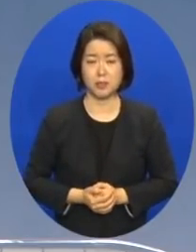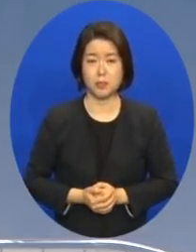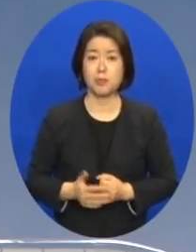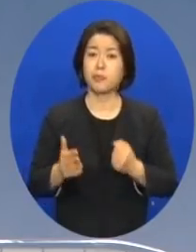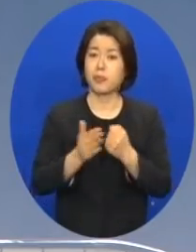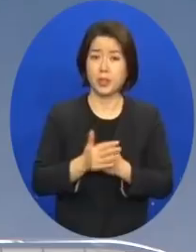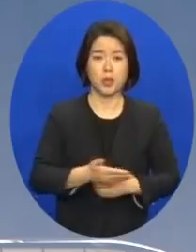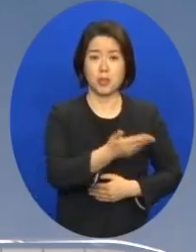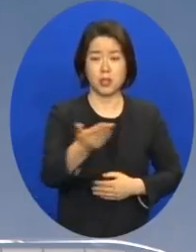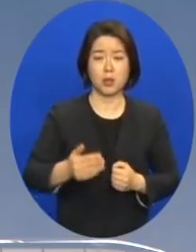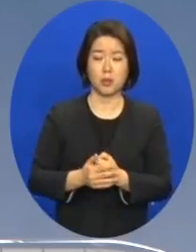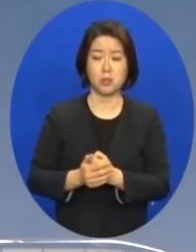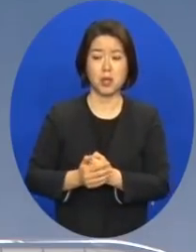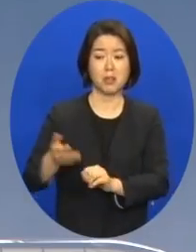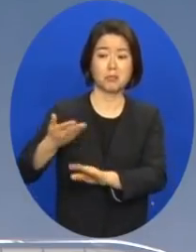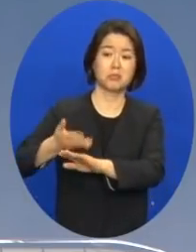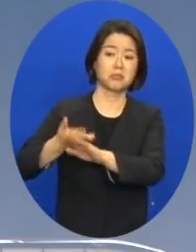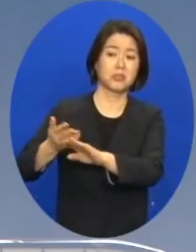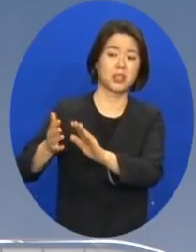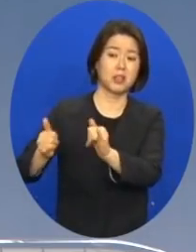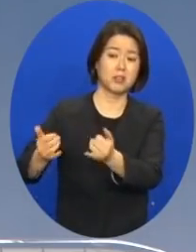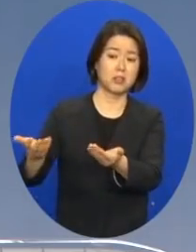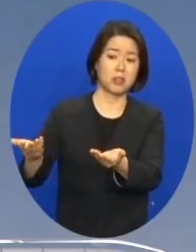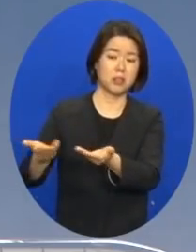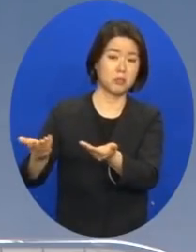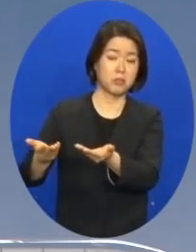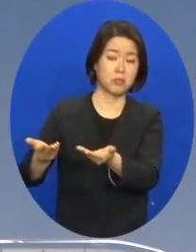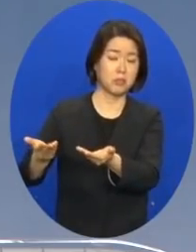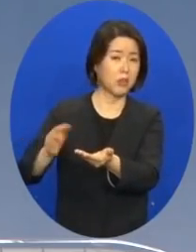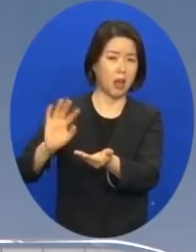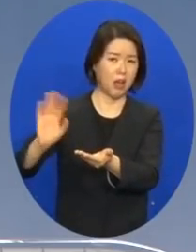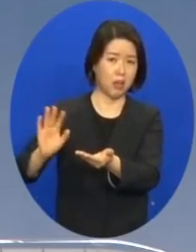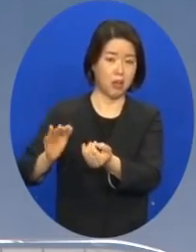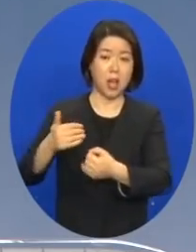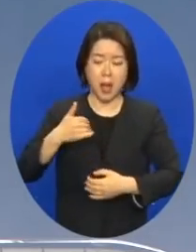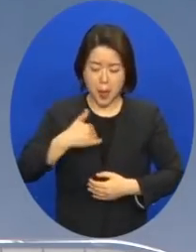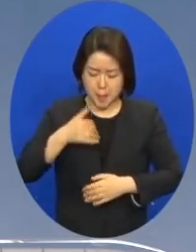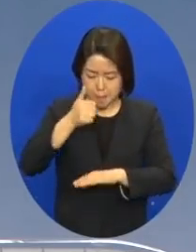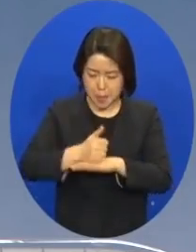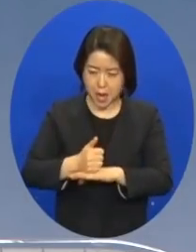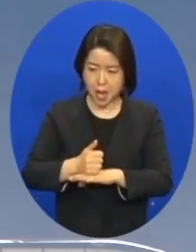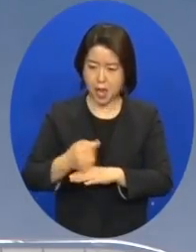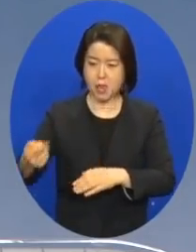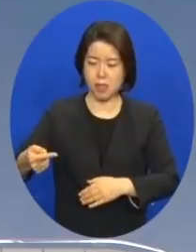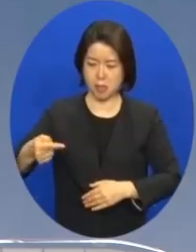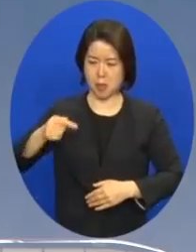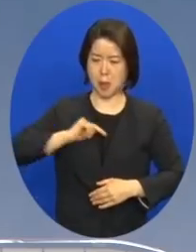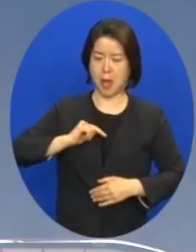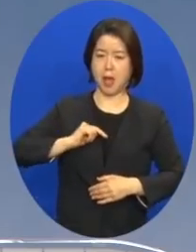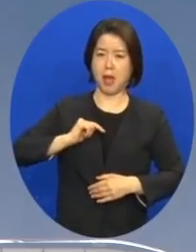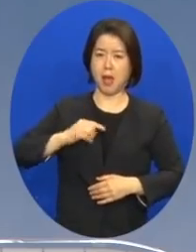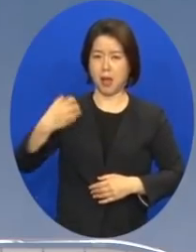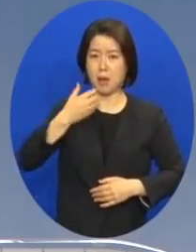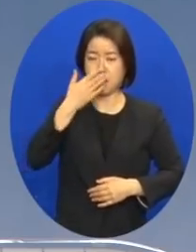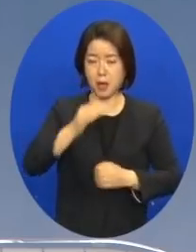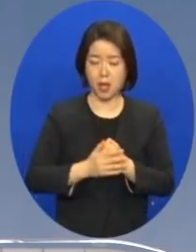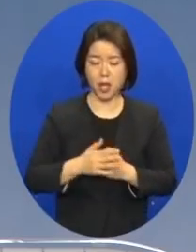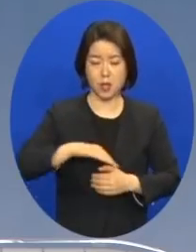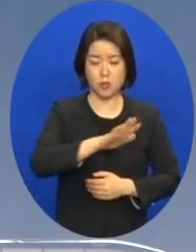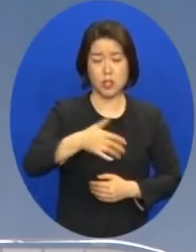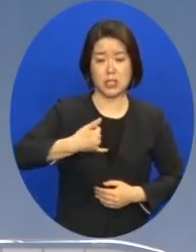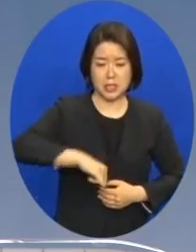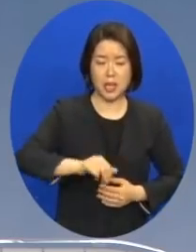그러므로 여러분, 남의 일 아닙니다. 이 문제는 결국은 우리 자신에게 오는 문제고 우리의 자녀들의